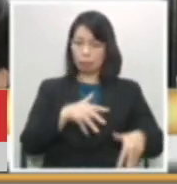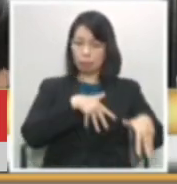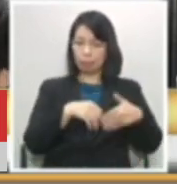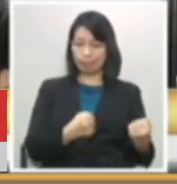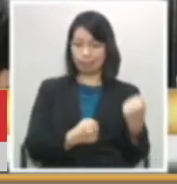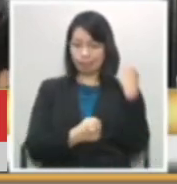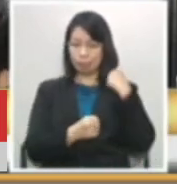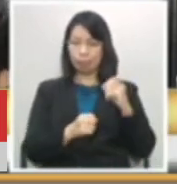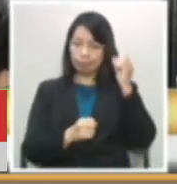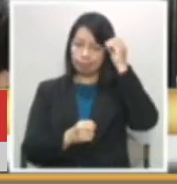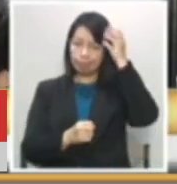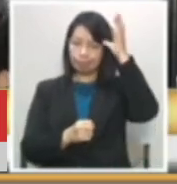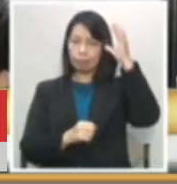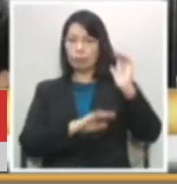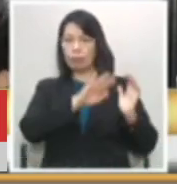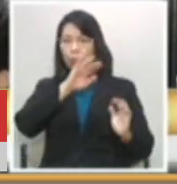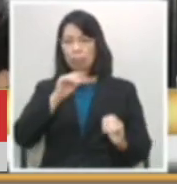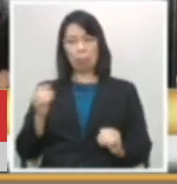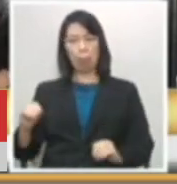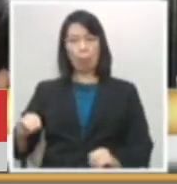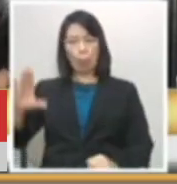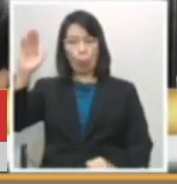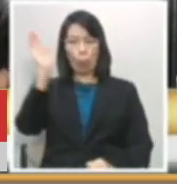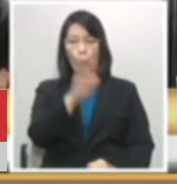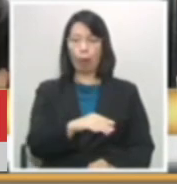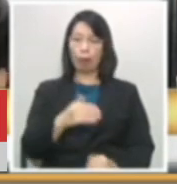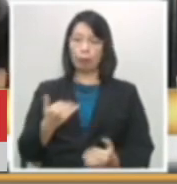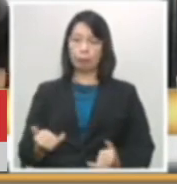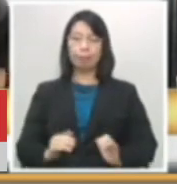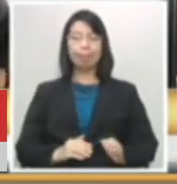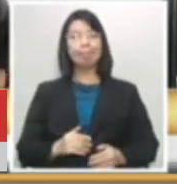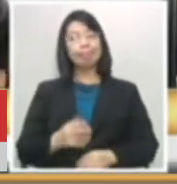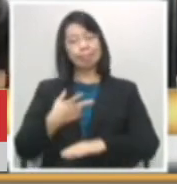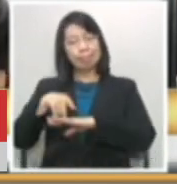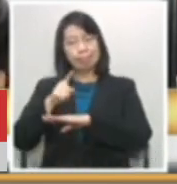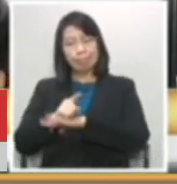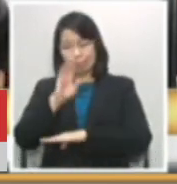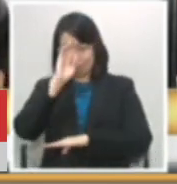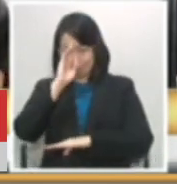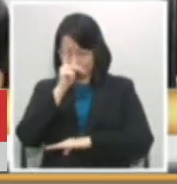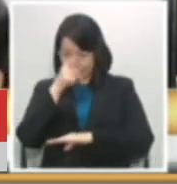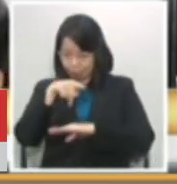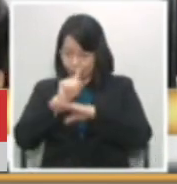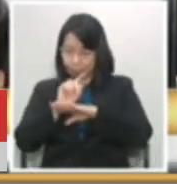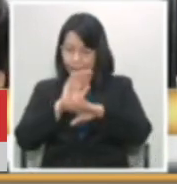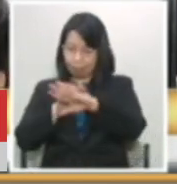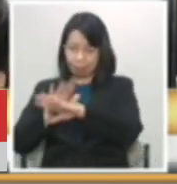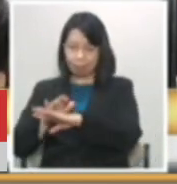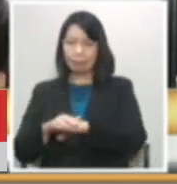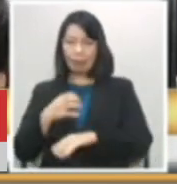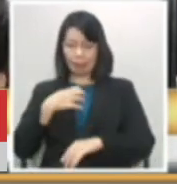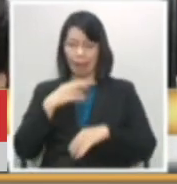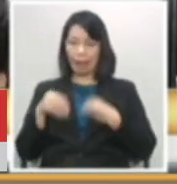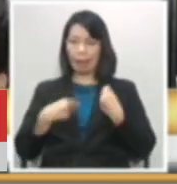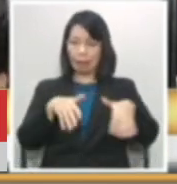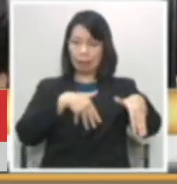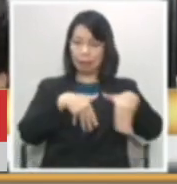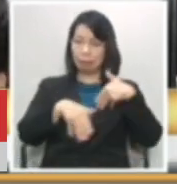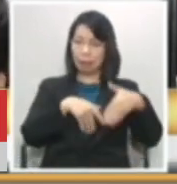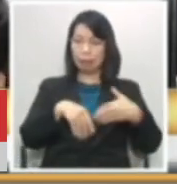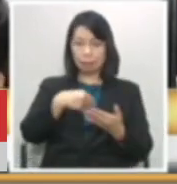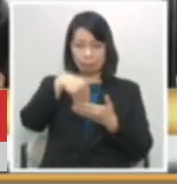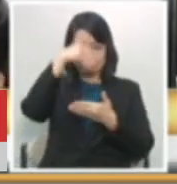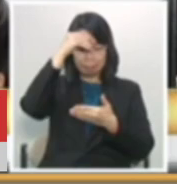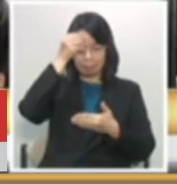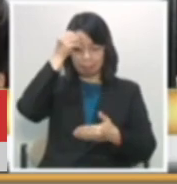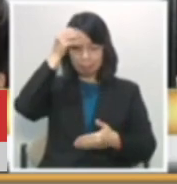นุษย์ท่านประธานคะรวมถึงเพื่อนสมาชิกทุกท่านการติดอาวุธให้กับประชาชนด้วยโอกาสทางการศึกษ